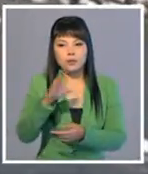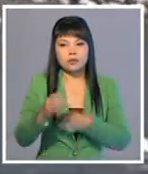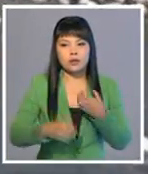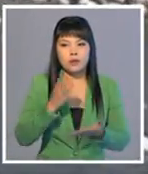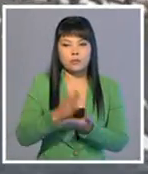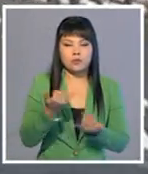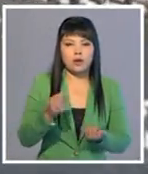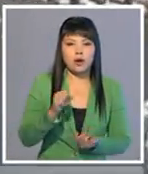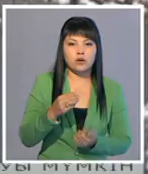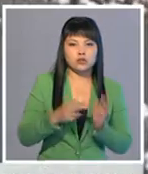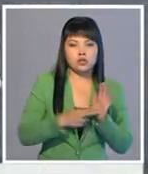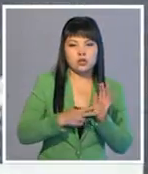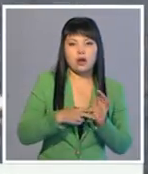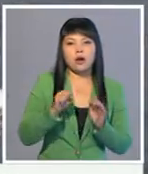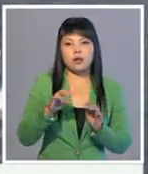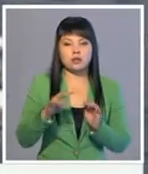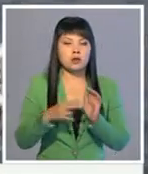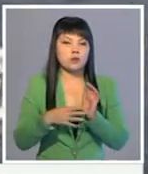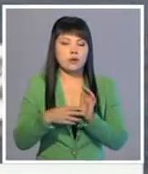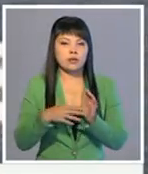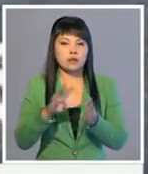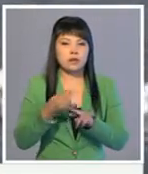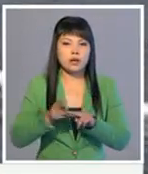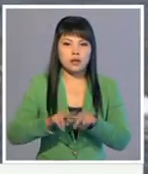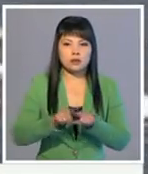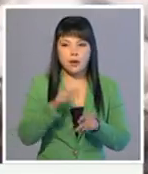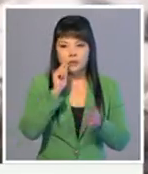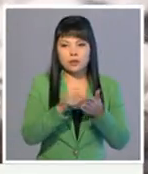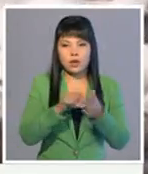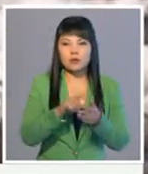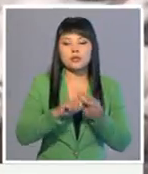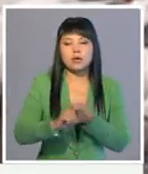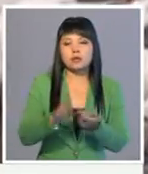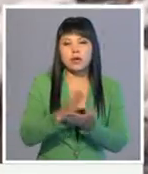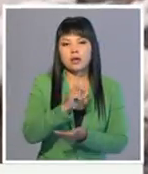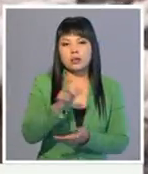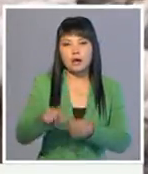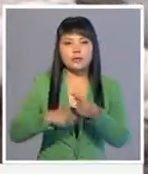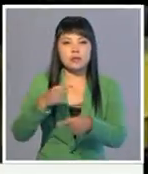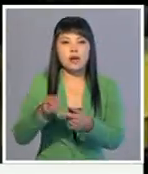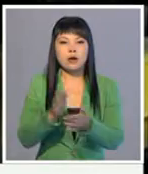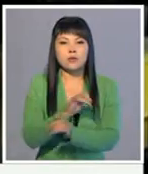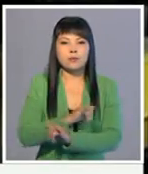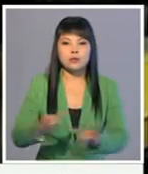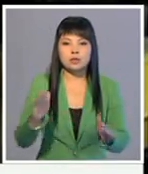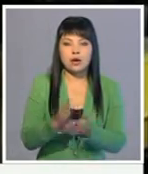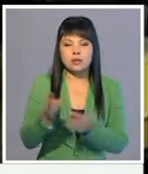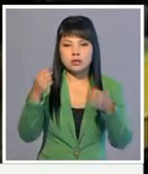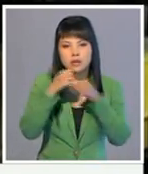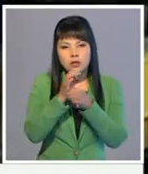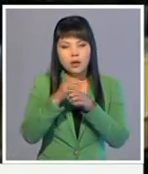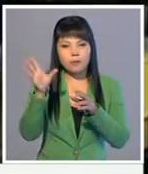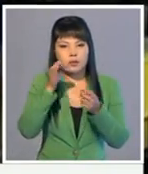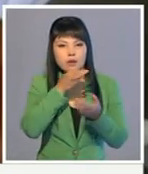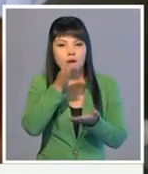H7 N9 вирусы аса қауіпті індет екенін ескертеді. Олар құс тұмауының адамнан адамға таралуы және оның мутациялануына қатысты зерттеу жүргізіп